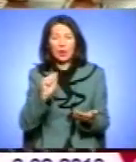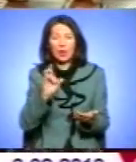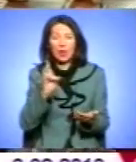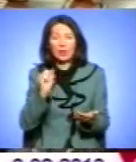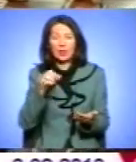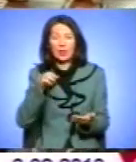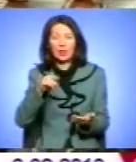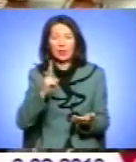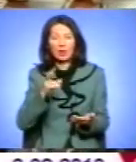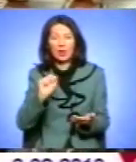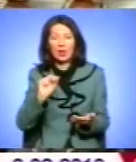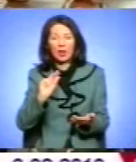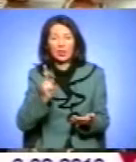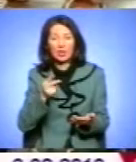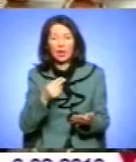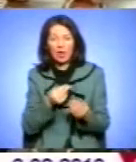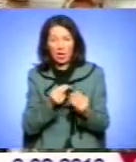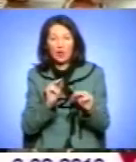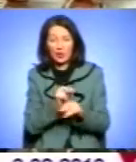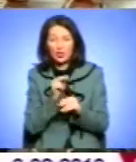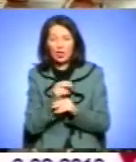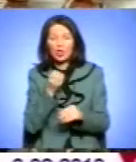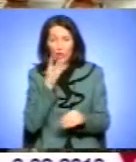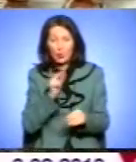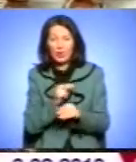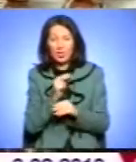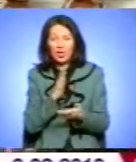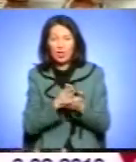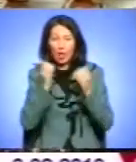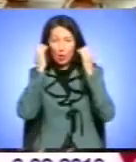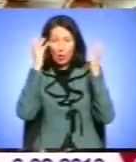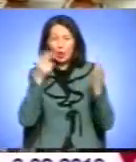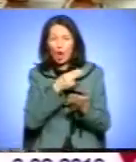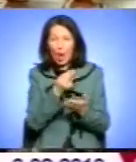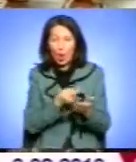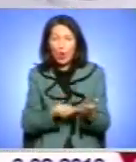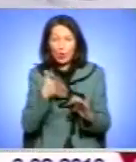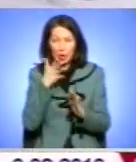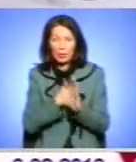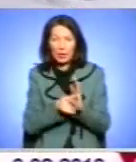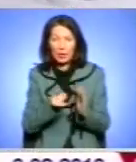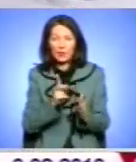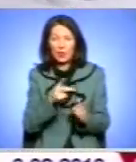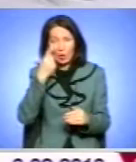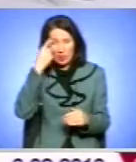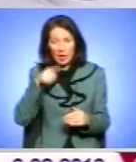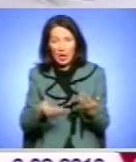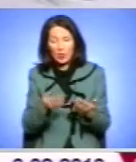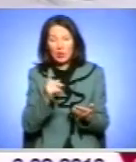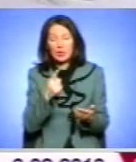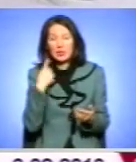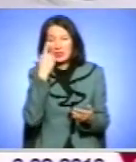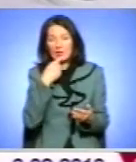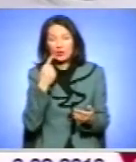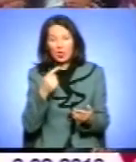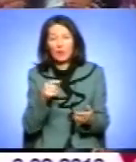наш член спілки, добрий викладач. І є культура кольору, розумієте, там. Хто зна, можливо, один з авторів, представлених